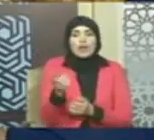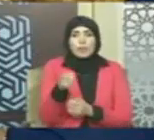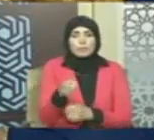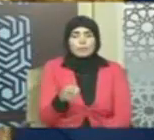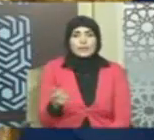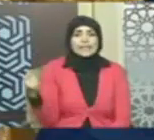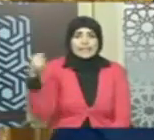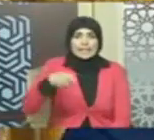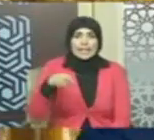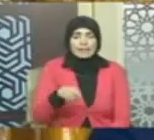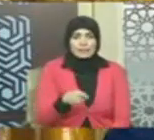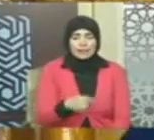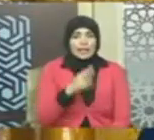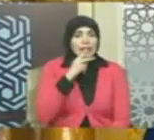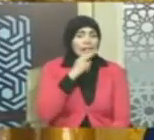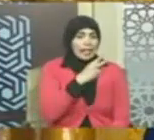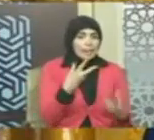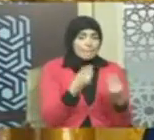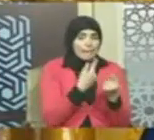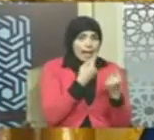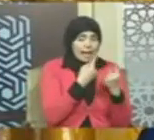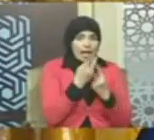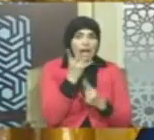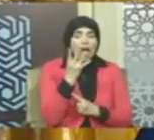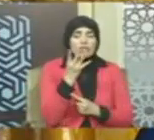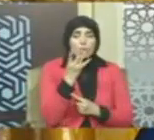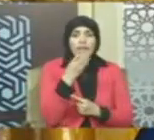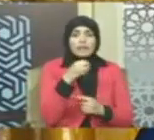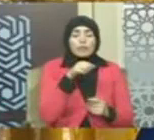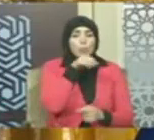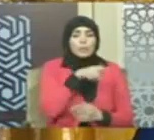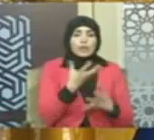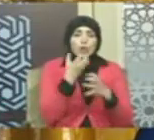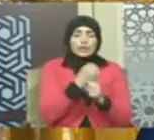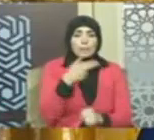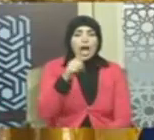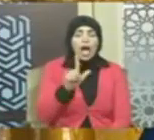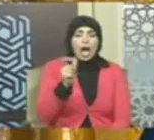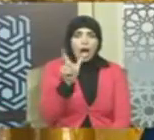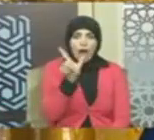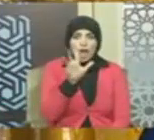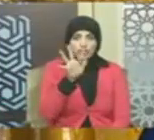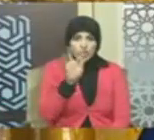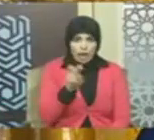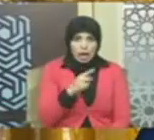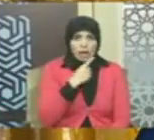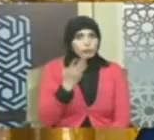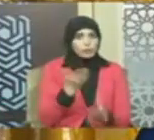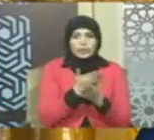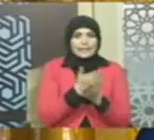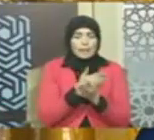الإكرام. حدثته السيدة عائشة رضي الله عنها: لماذا يا رسول الله